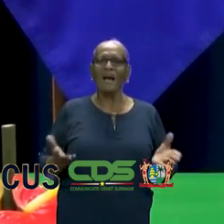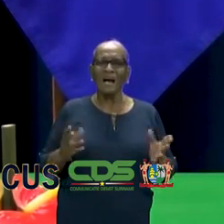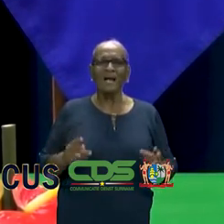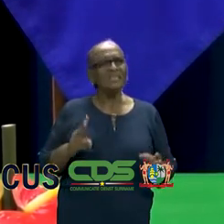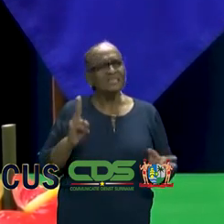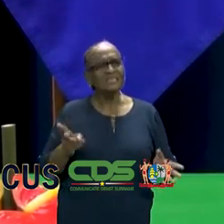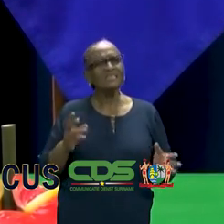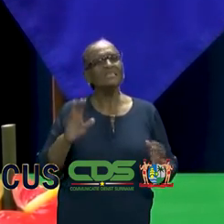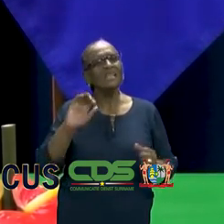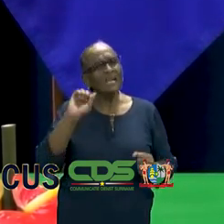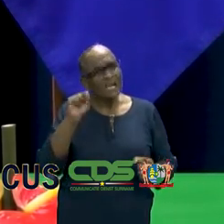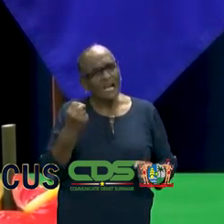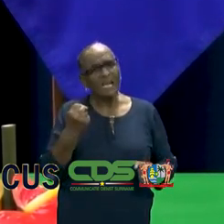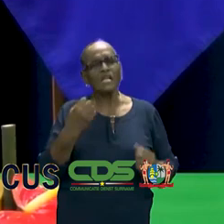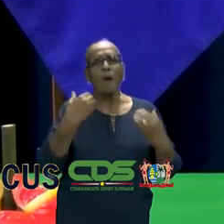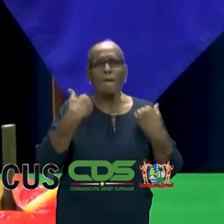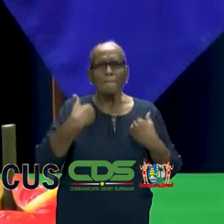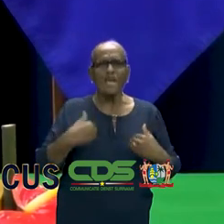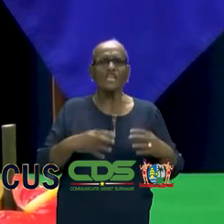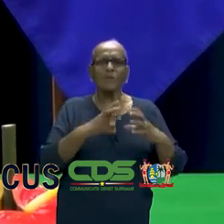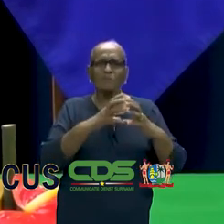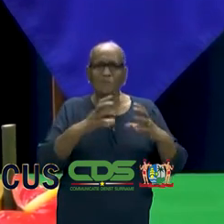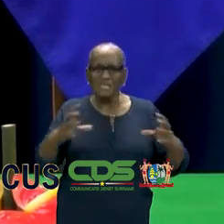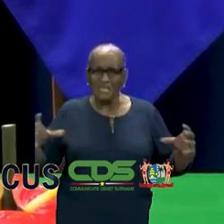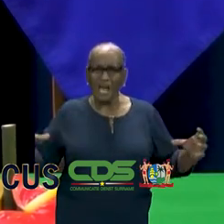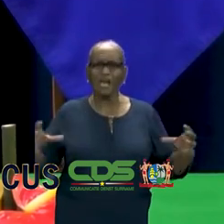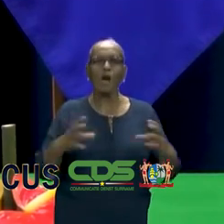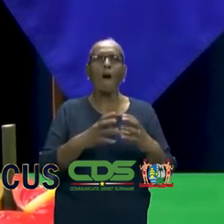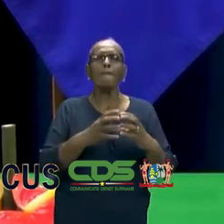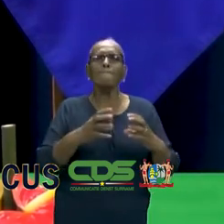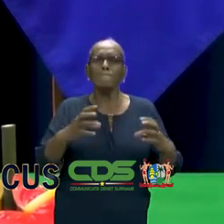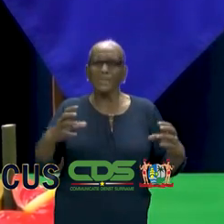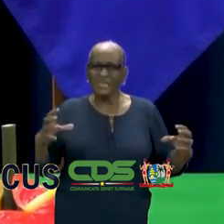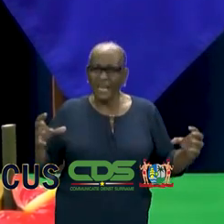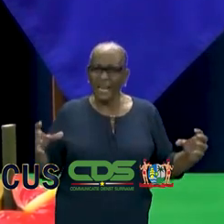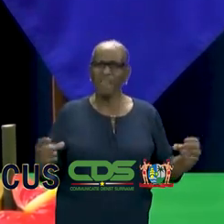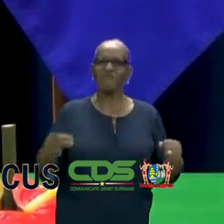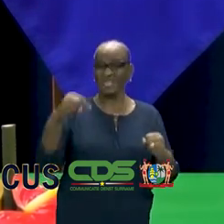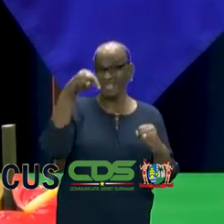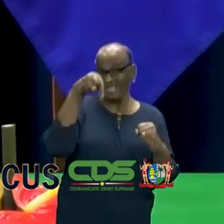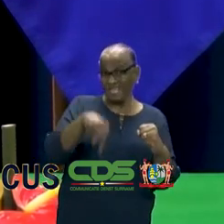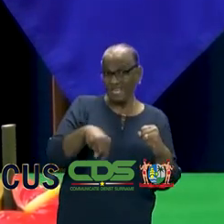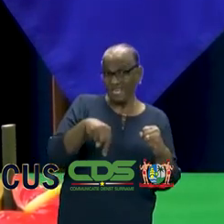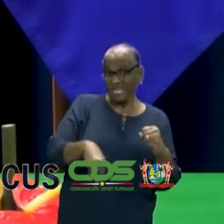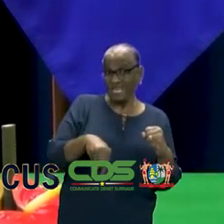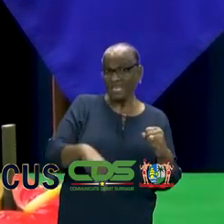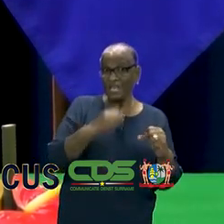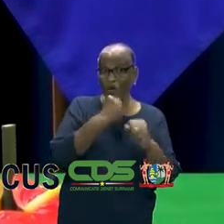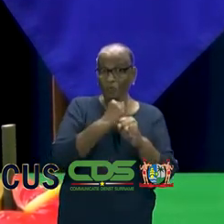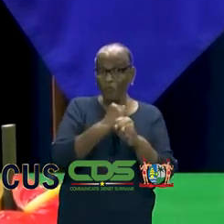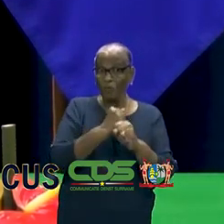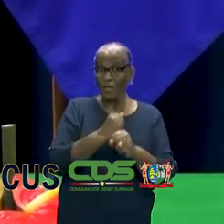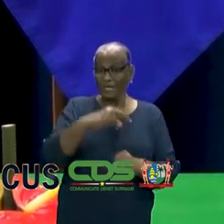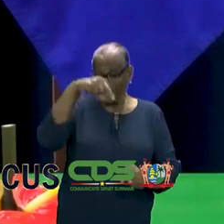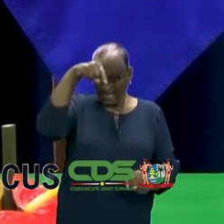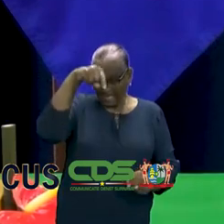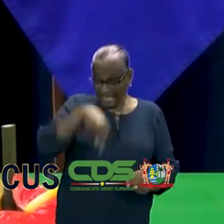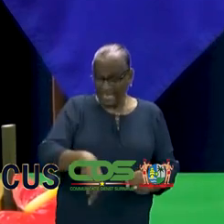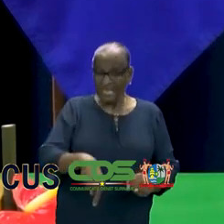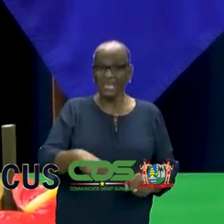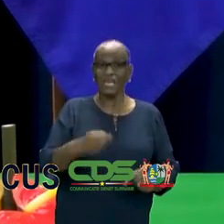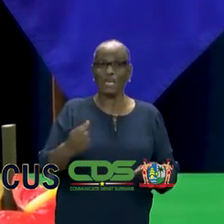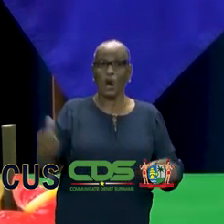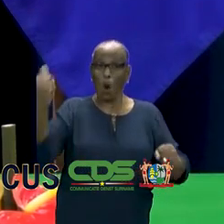zakenlieden de mogelijkheid geven om een zakenvisum te krijgen, om investeerders aan te trekken. En ze komen hier om te investeren in de productiesector,